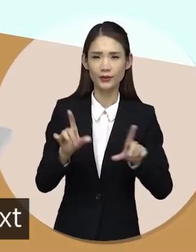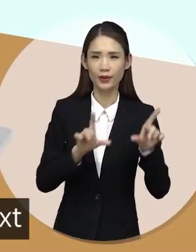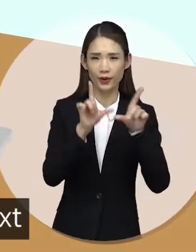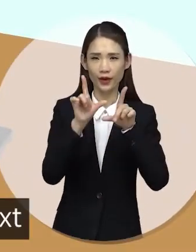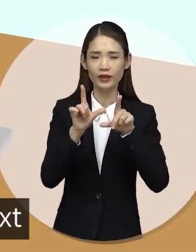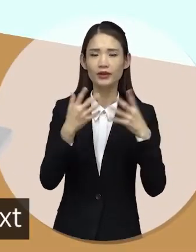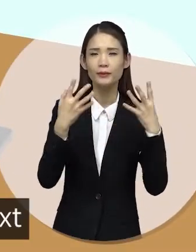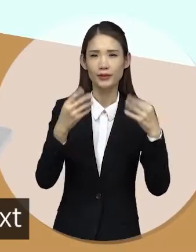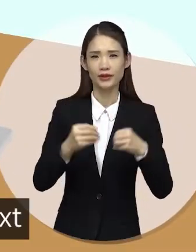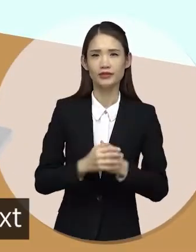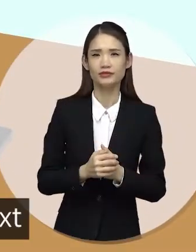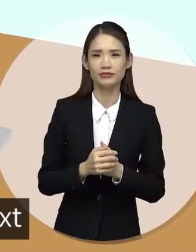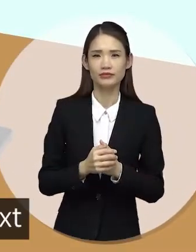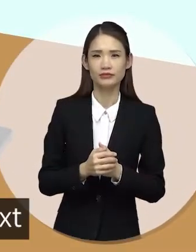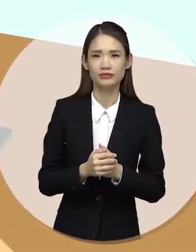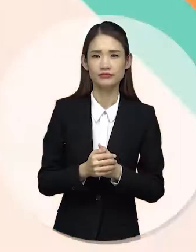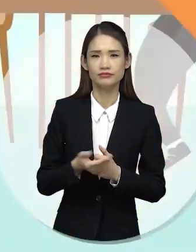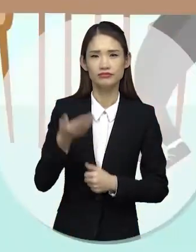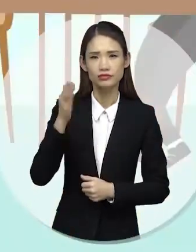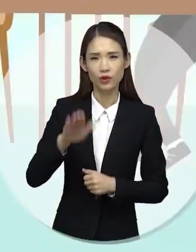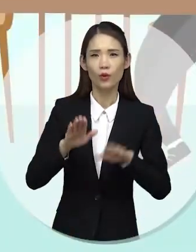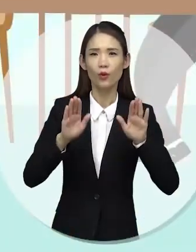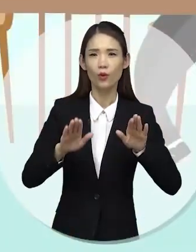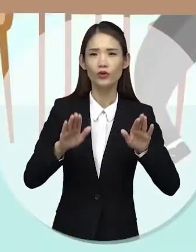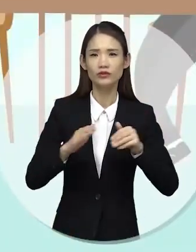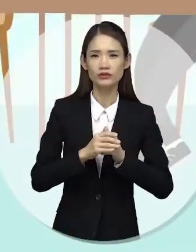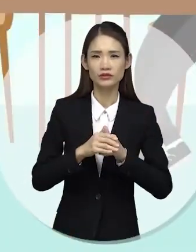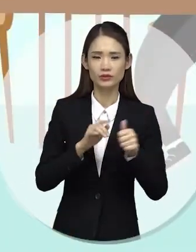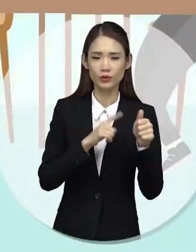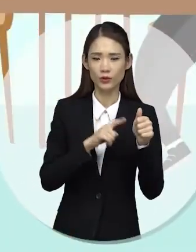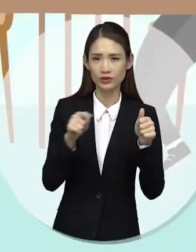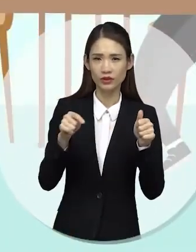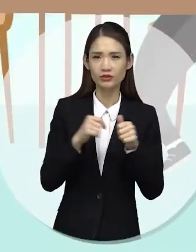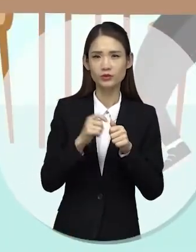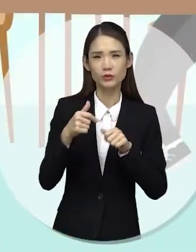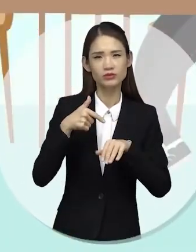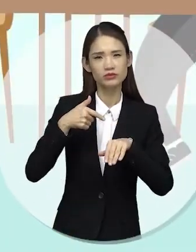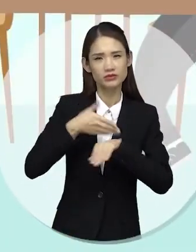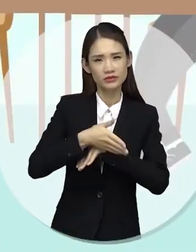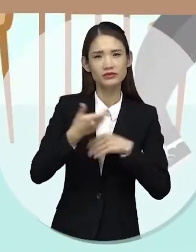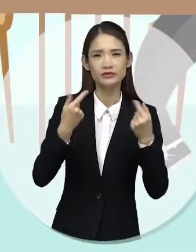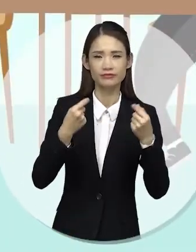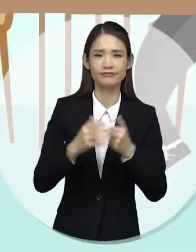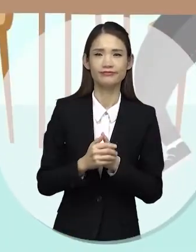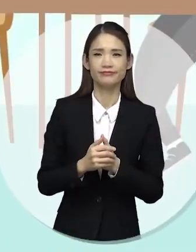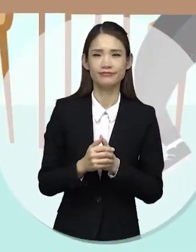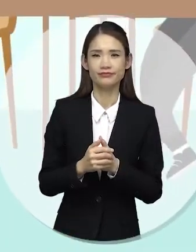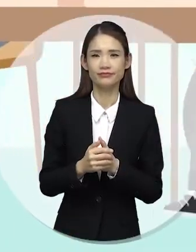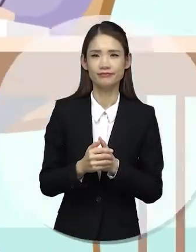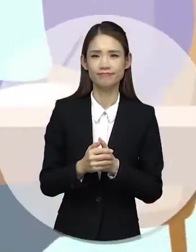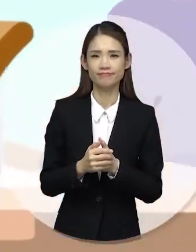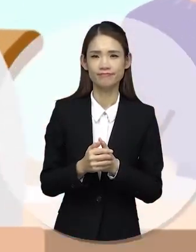생활을 함께하는 경우가 많습니다. 하지만 오늘은 속기사님이 늦는 듯합니다.